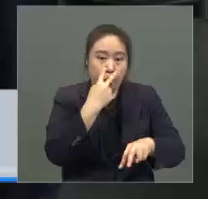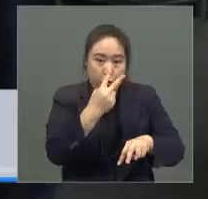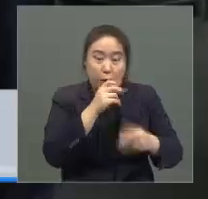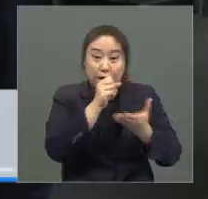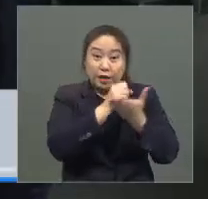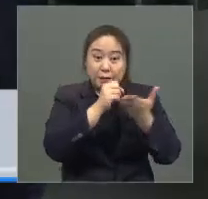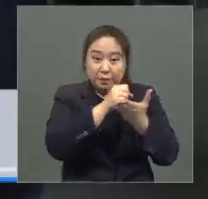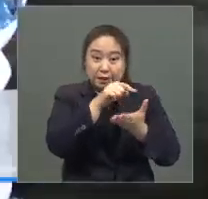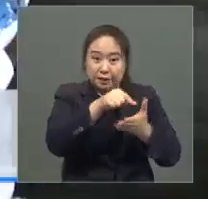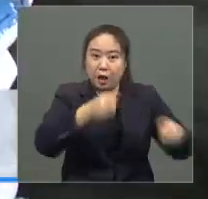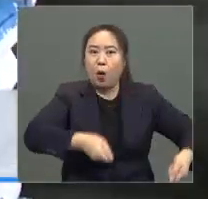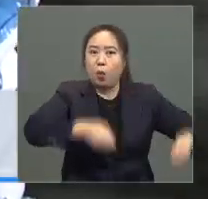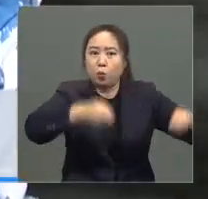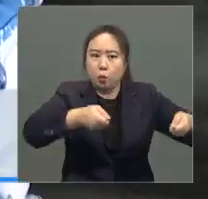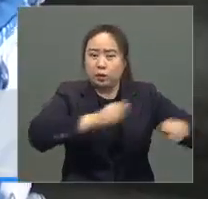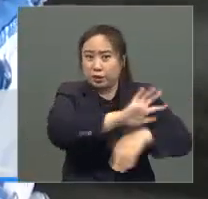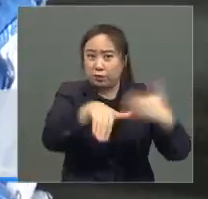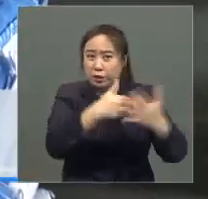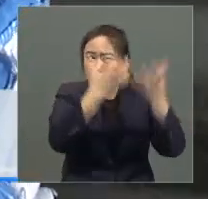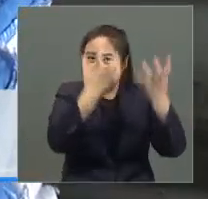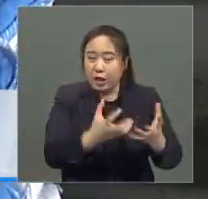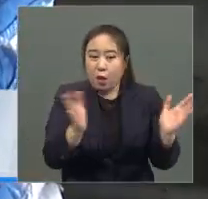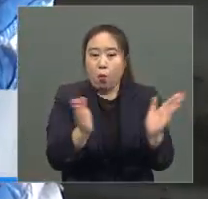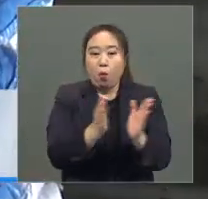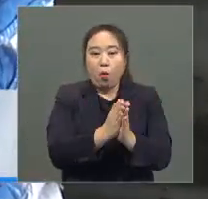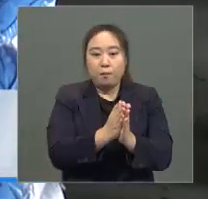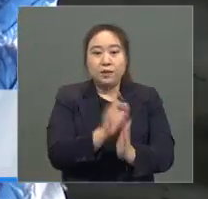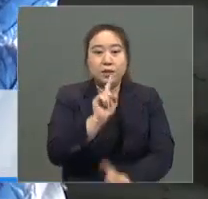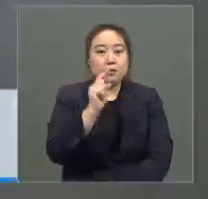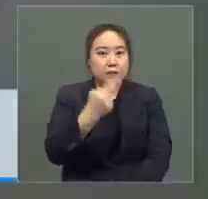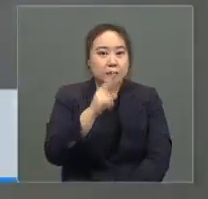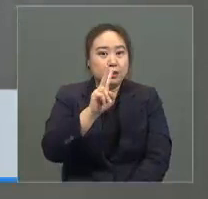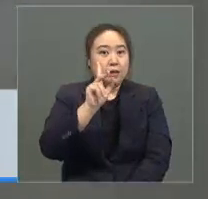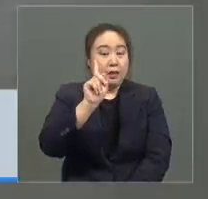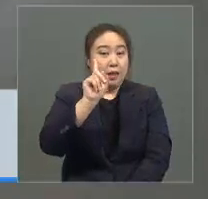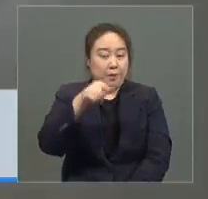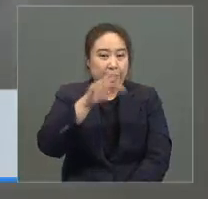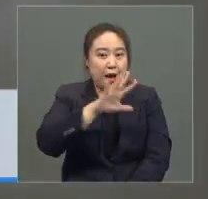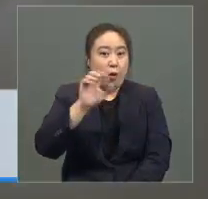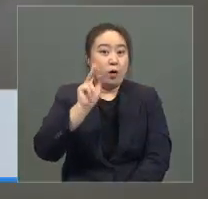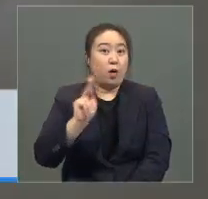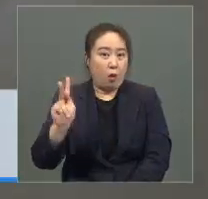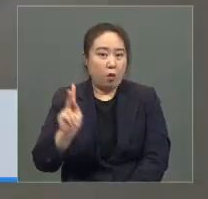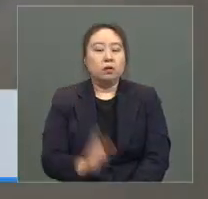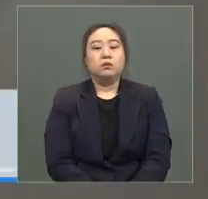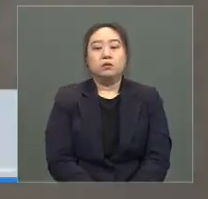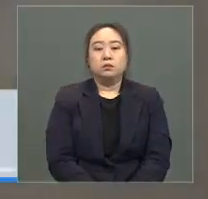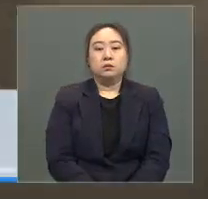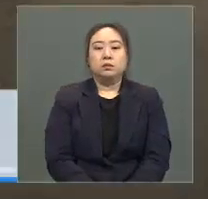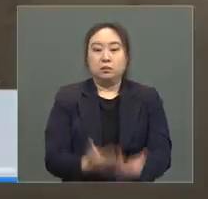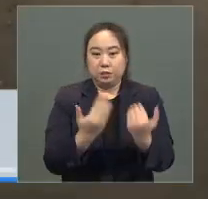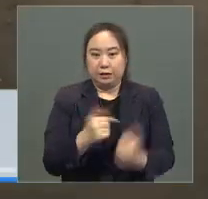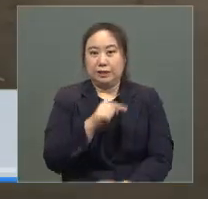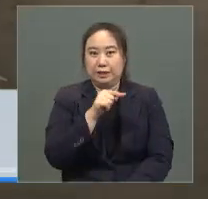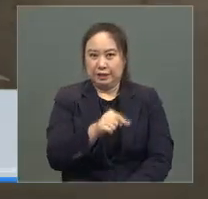เทตามินบรรจุในถุงกระสอบน้ำหนักรวมอยู่ที่ประมาณ11500กิโลกรัมนะคะซึ่ง